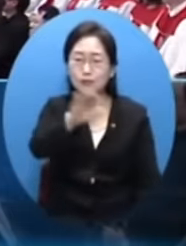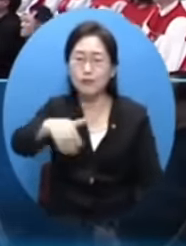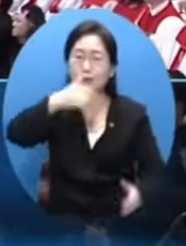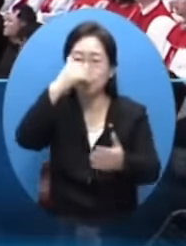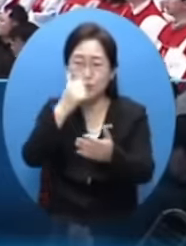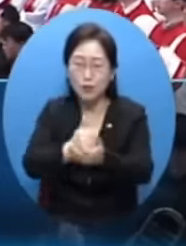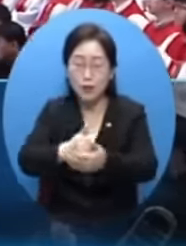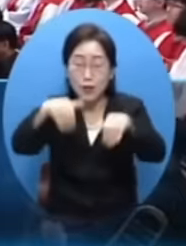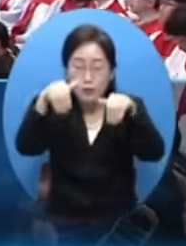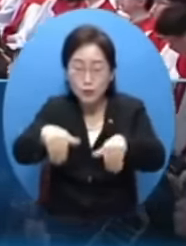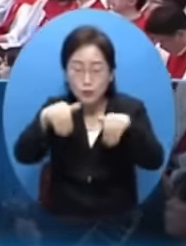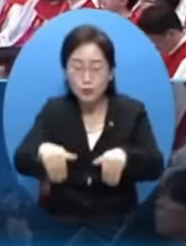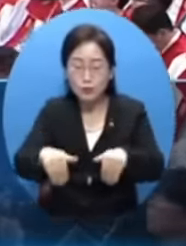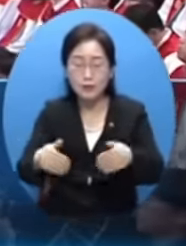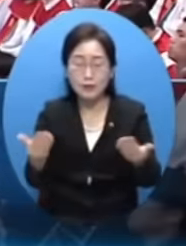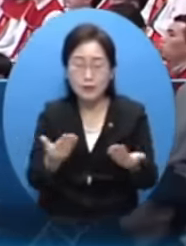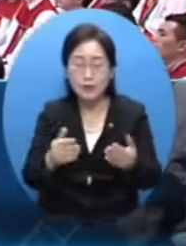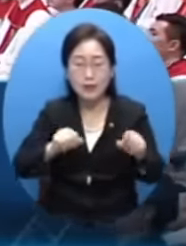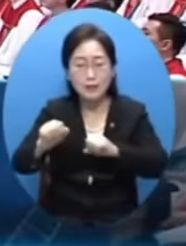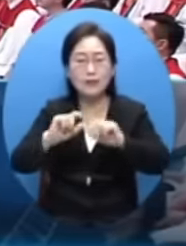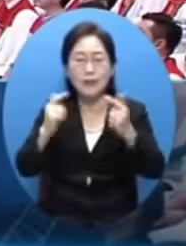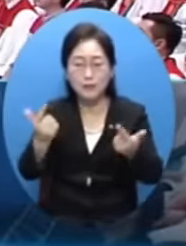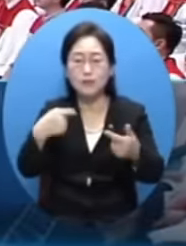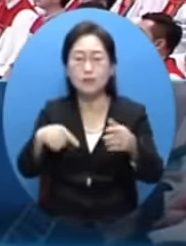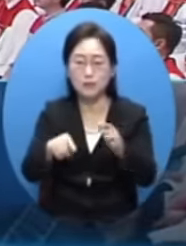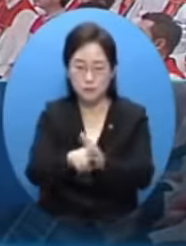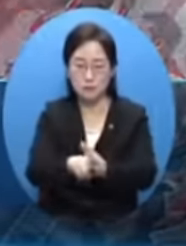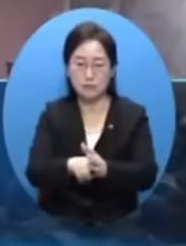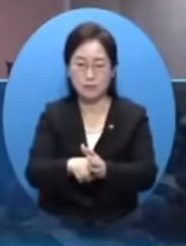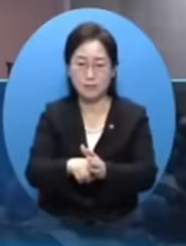죄에게 종노릇 하지 아니하려 함이니